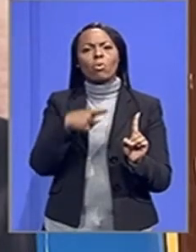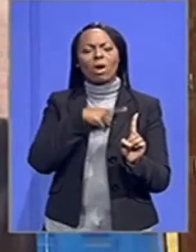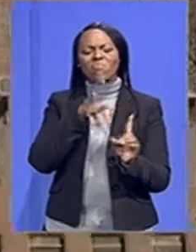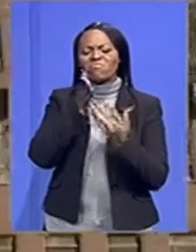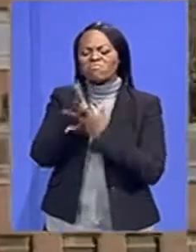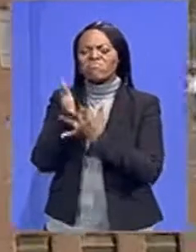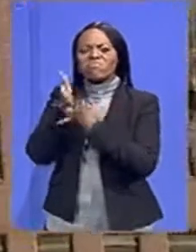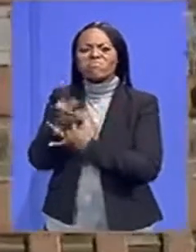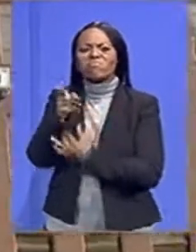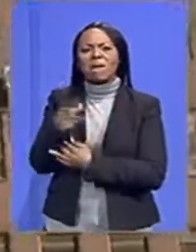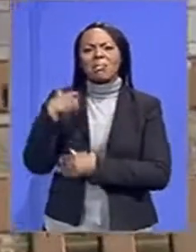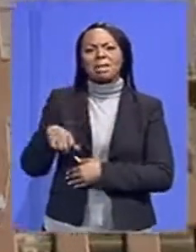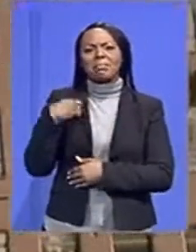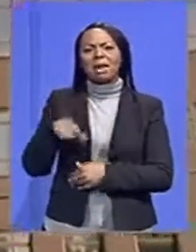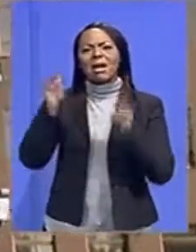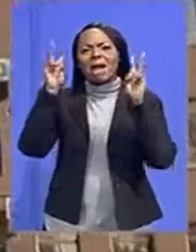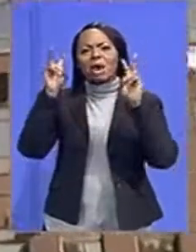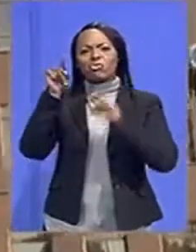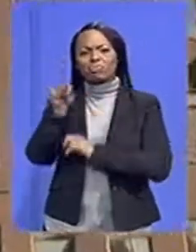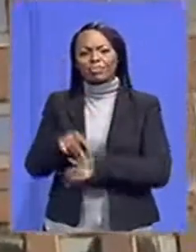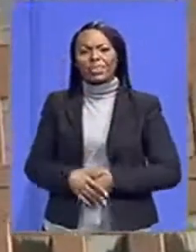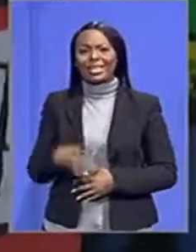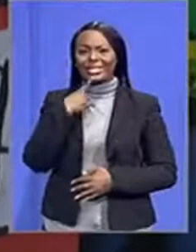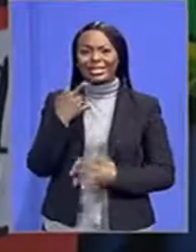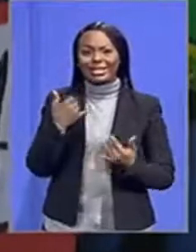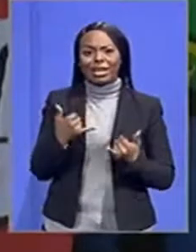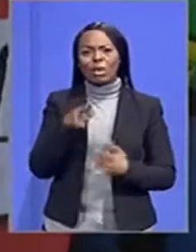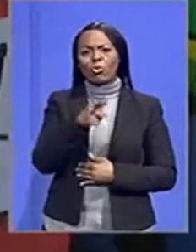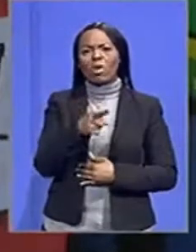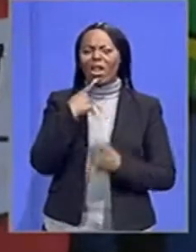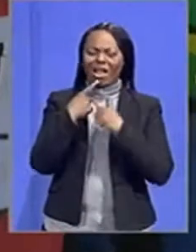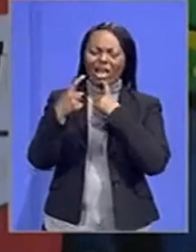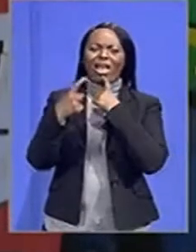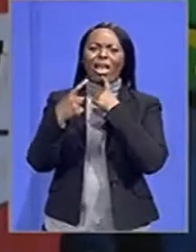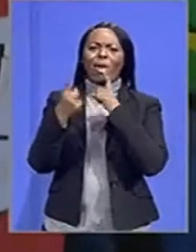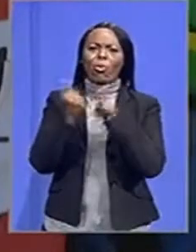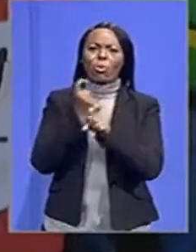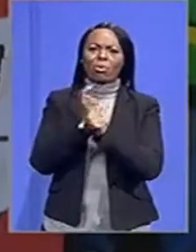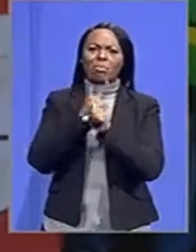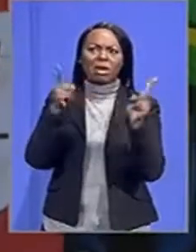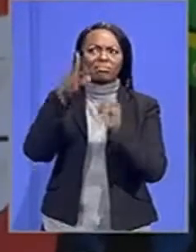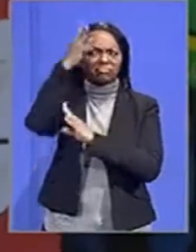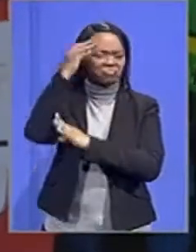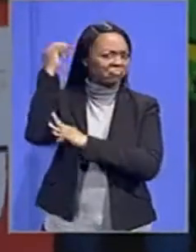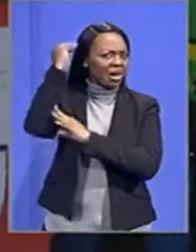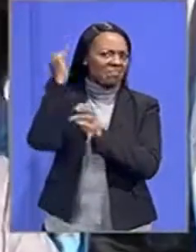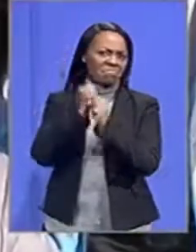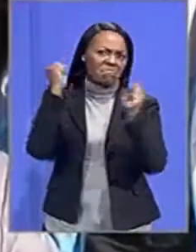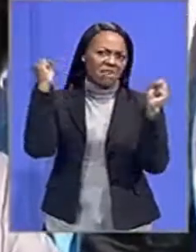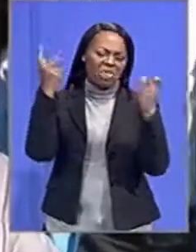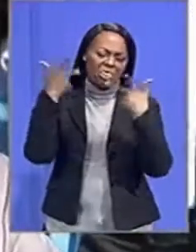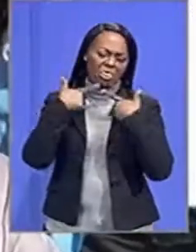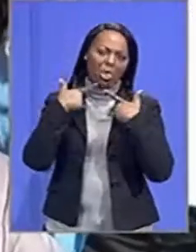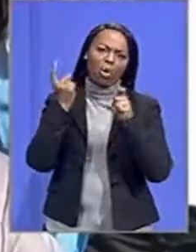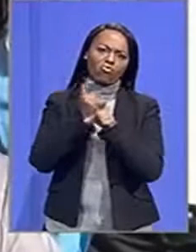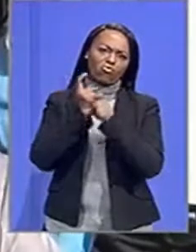itshunya-tshunya tsamaisong ya mmasepala. Ba re dillo tsa bona tsa phano ya ditshebeletso ha di sekehelwe tsebe. Re